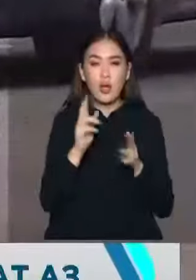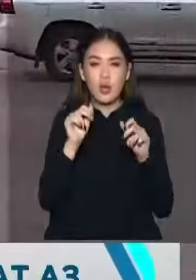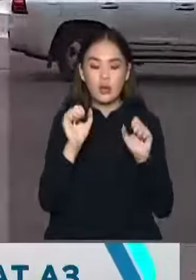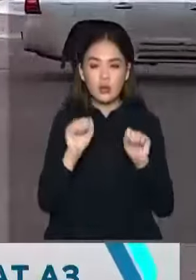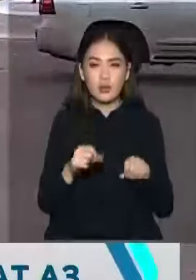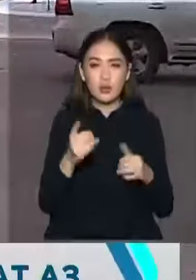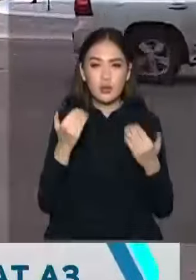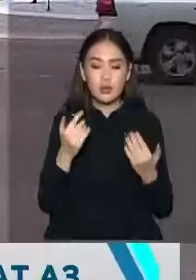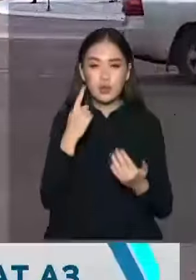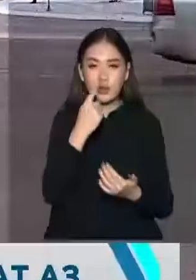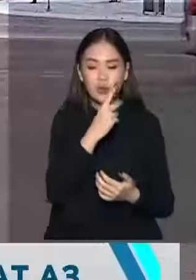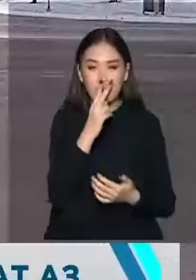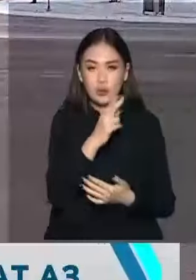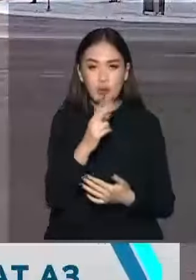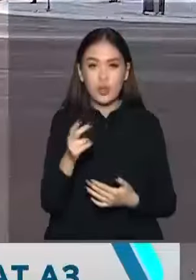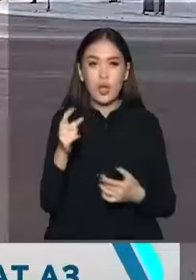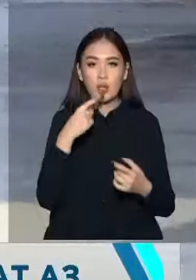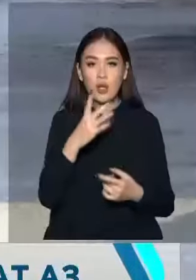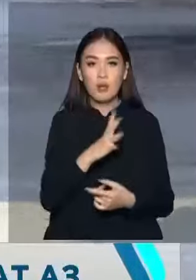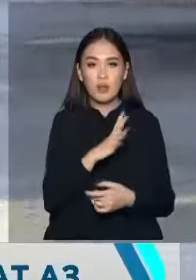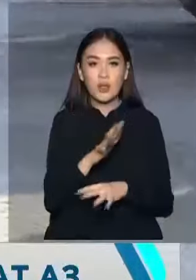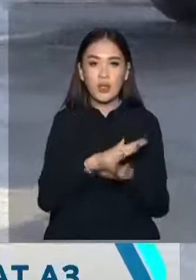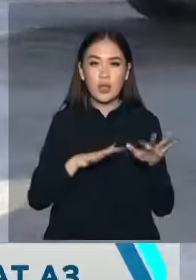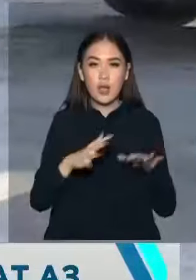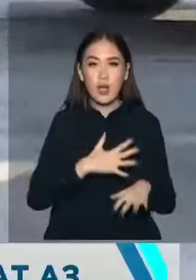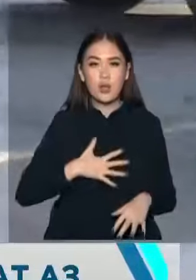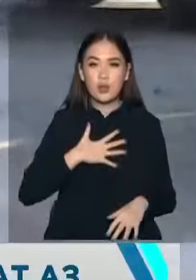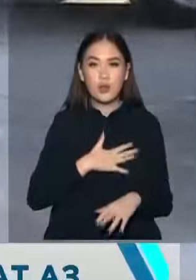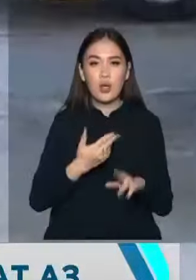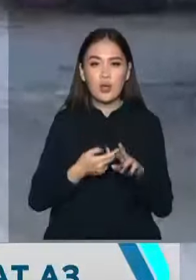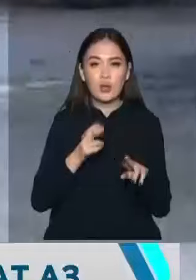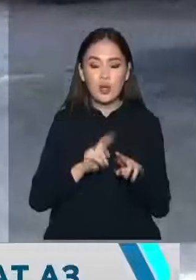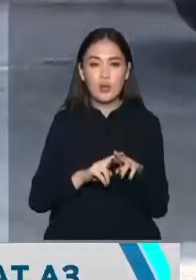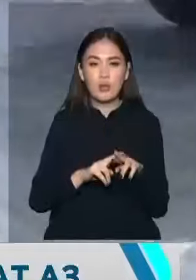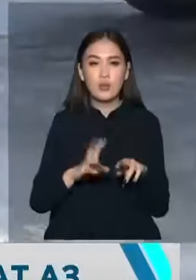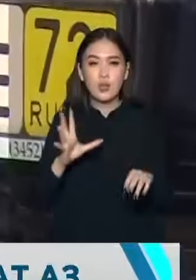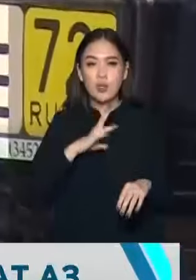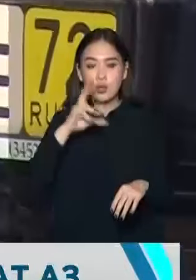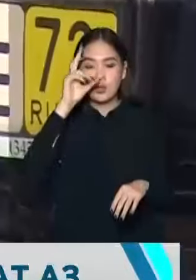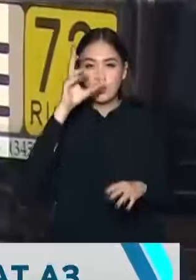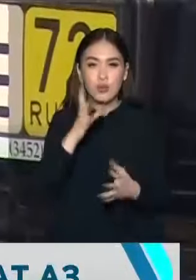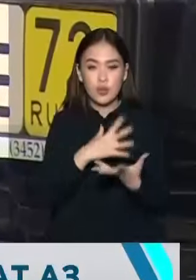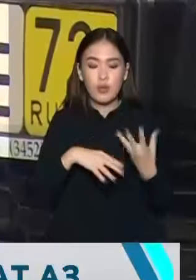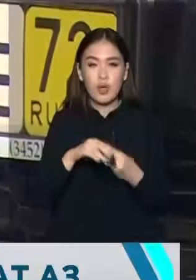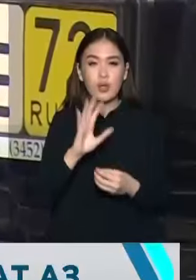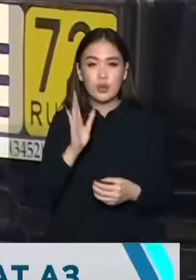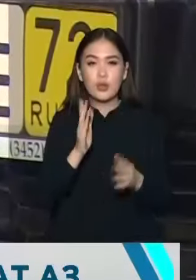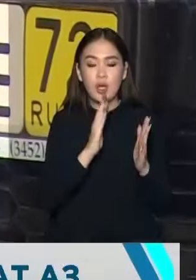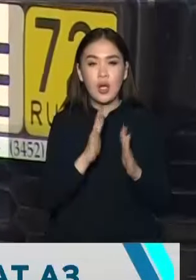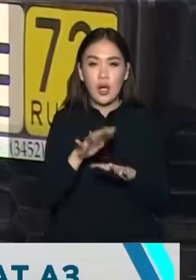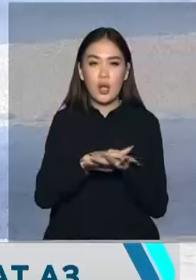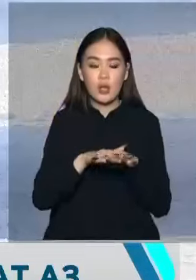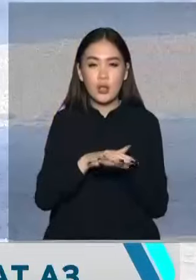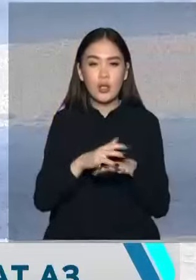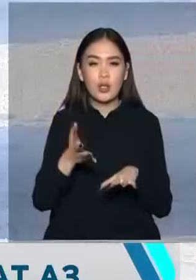сенімді ақпарат көздерінен алу керектігін айтты. Елді алаңдатып, дүрбелең туғызбау үшін үкімет мұның бәрін тұрақты түрде халыққа